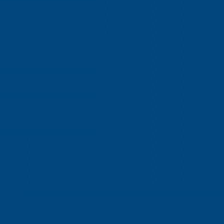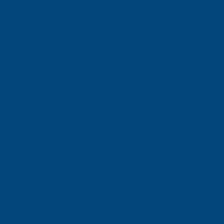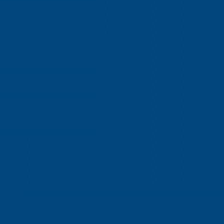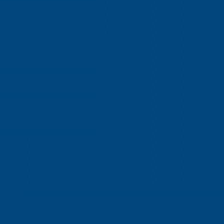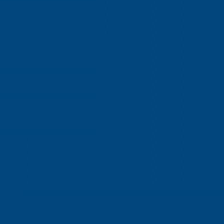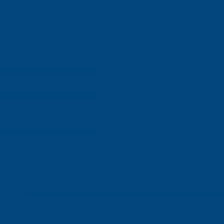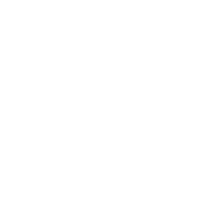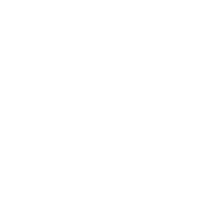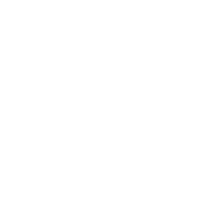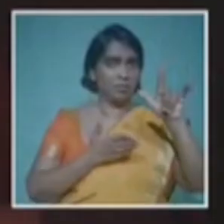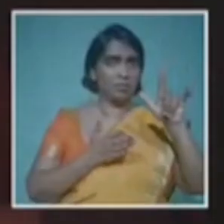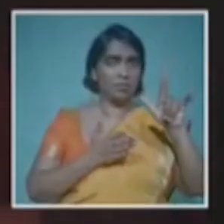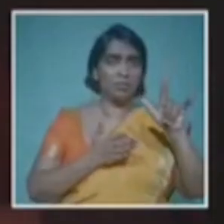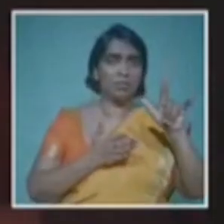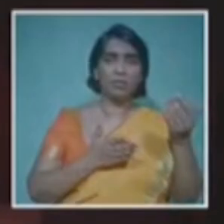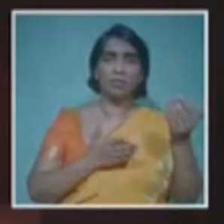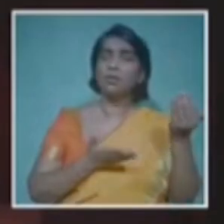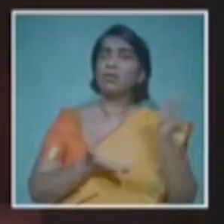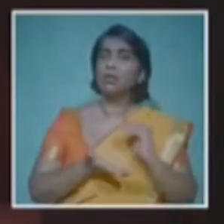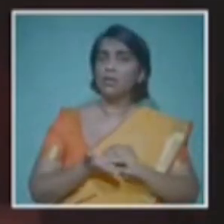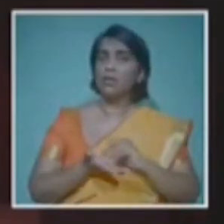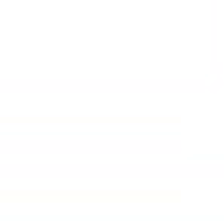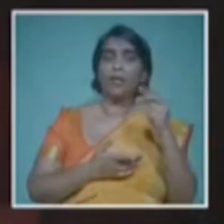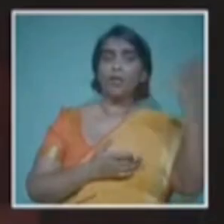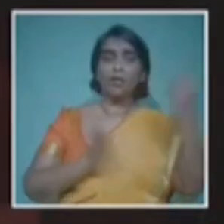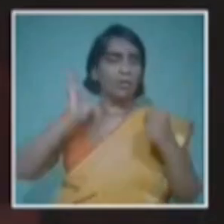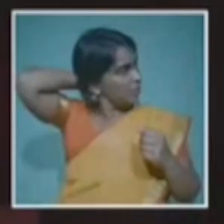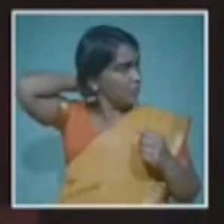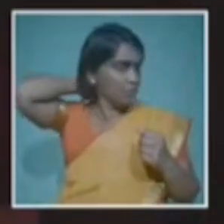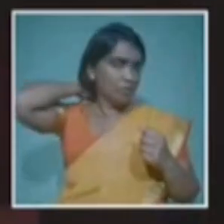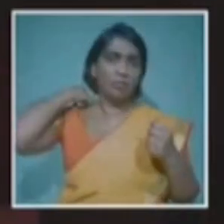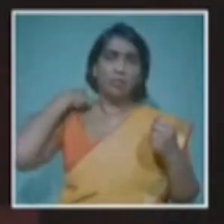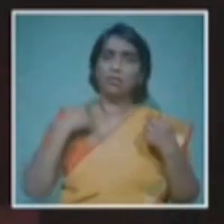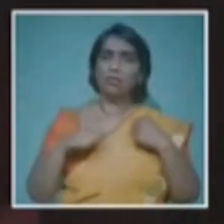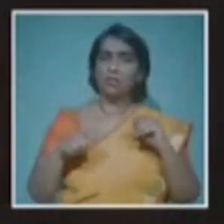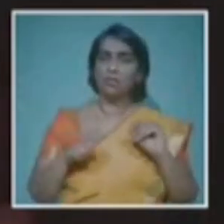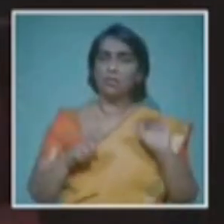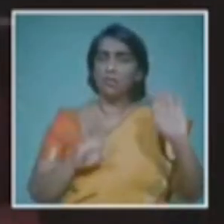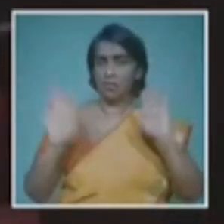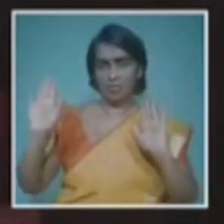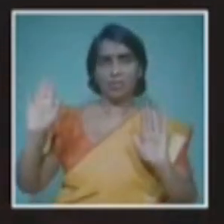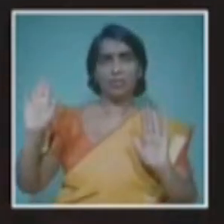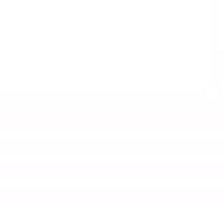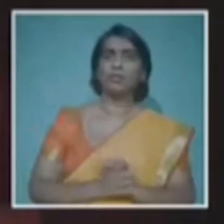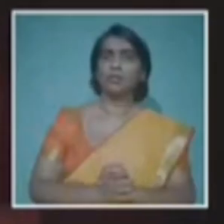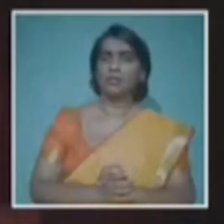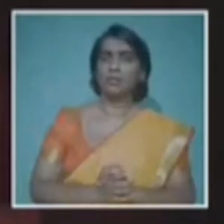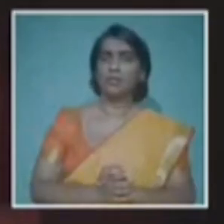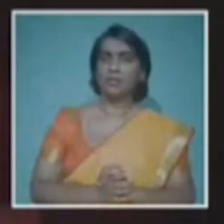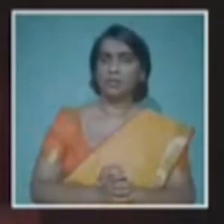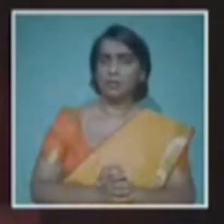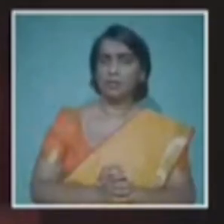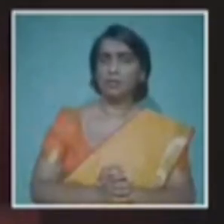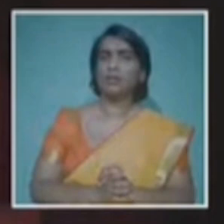cards. Contact these banks today. තව ප්ලේන්ස් 11ක් ගන්නවලු. මන් දන්නේ නැහැ. එක්කෙනෙක් ඉන්න නැහැ. පඩකින්න. ඔබතුමා උත්තර දෙන්න. ඔව් නෑ